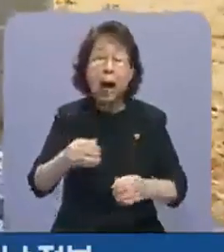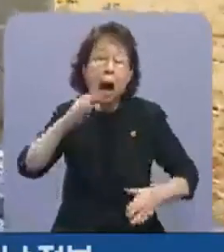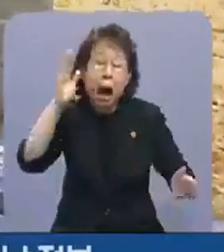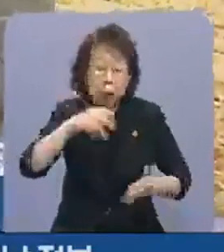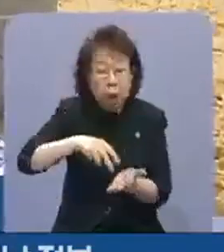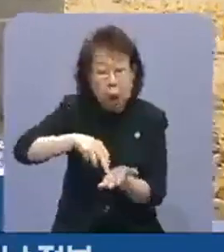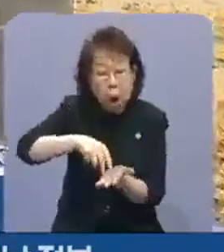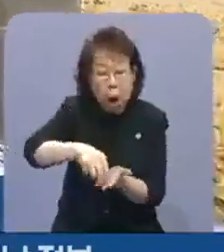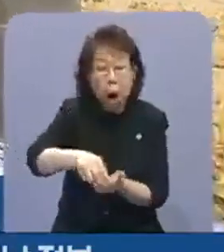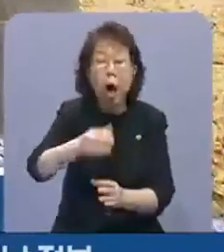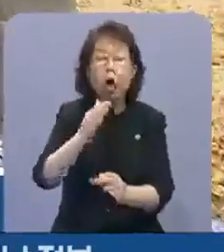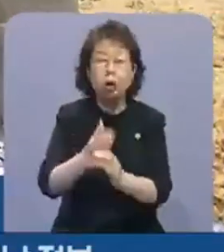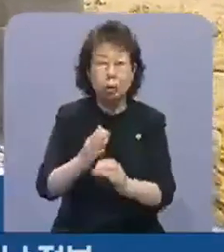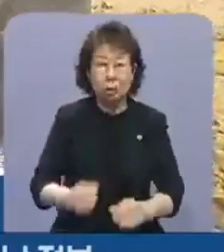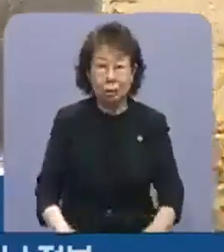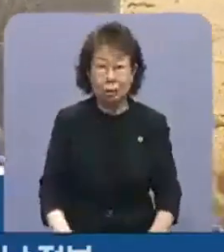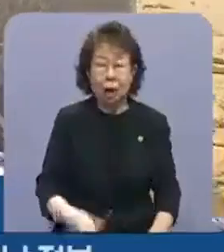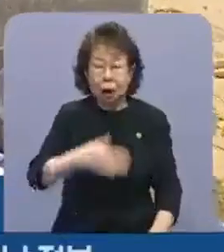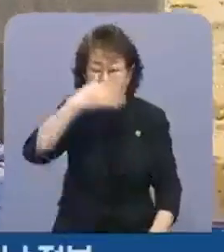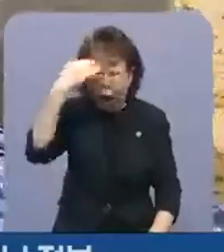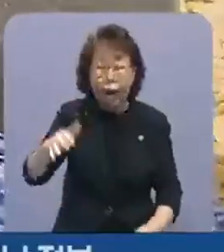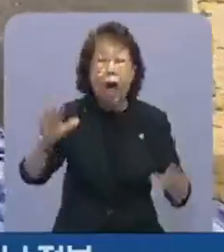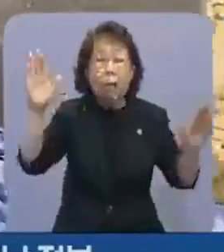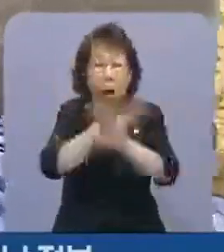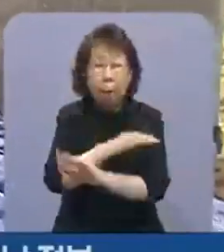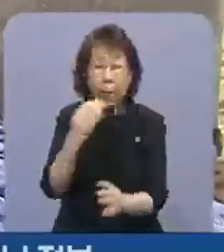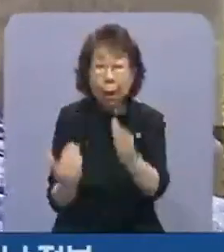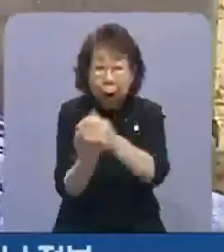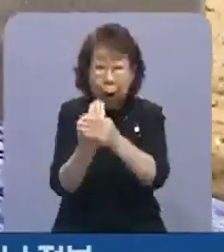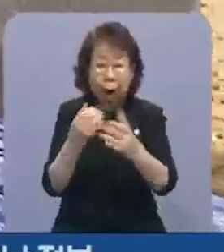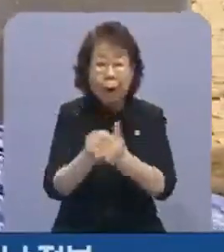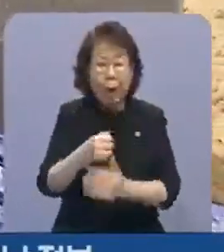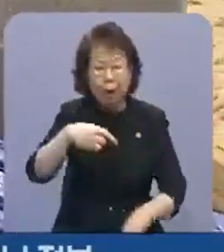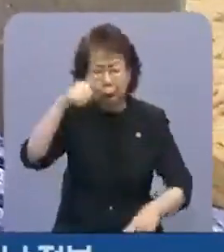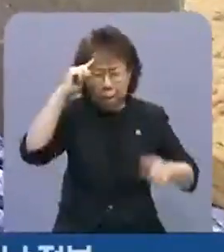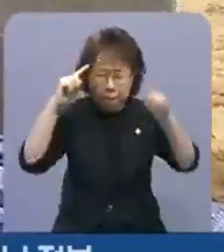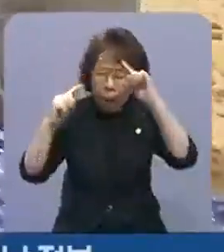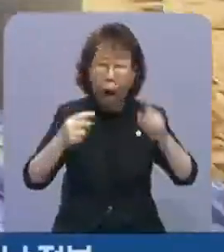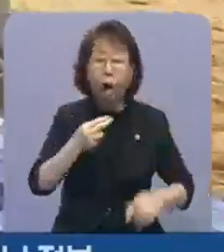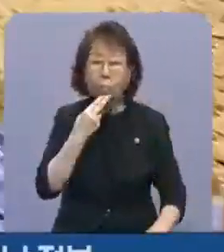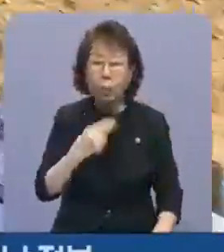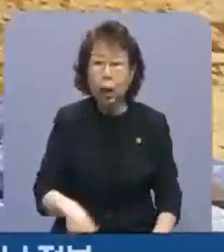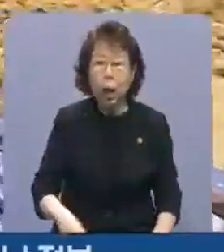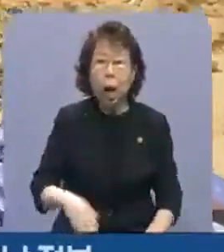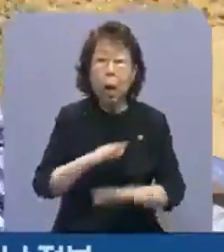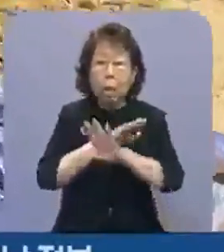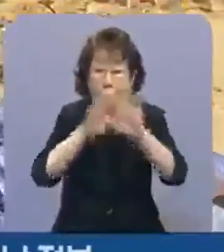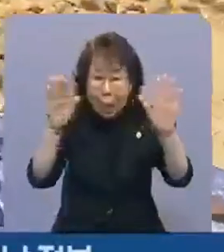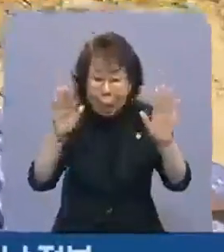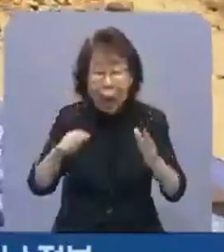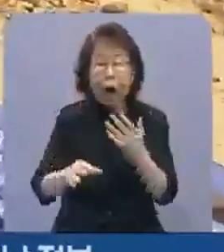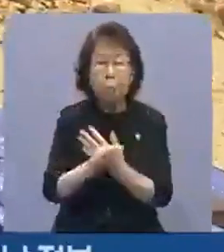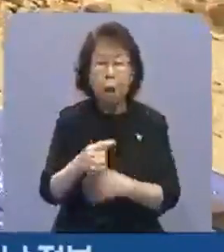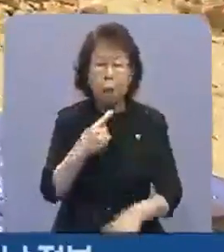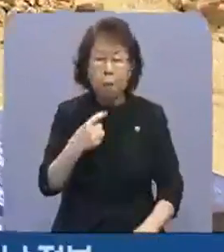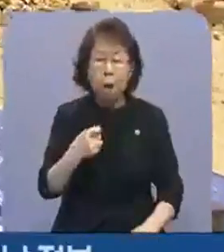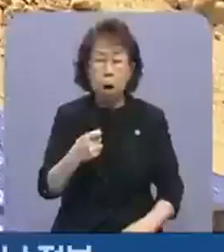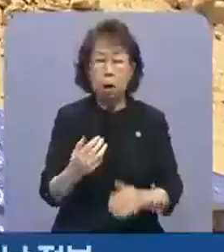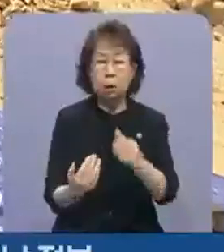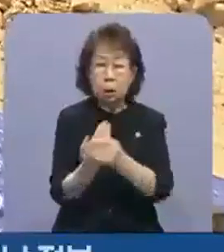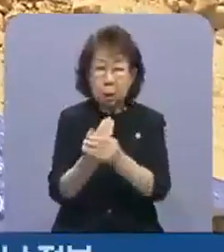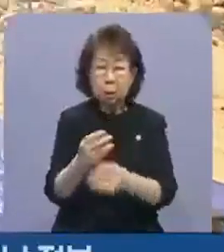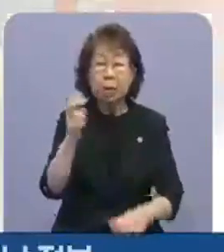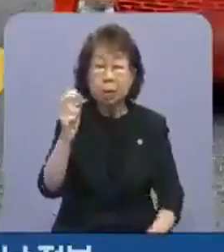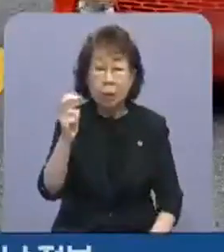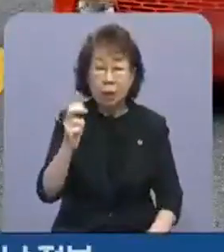통학로 입니다 다행히 인적이 드문 밤이라 임명 피해 로까지 이어지지는 않았지만 만약 나 지었다면 자체가 아찔한 상황이 벌어질 뻔